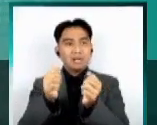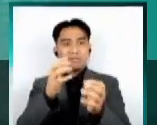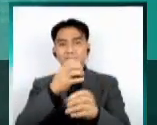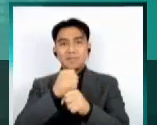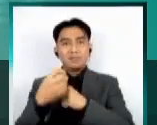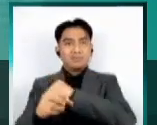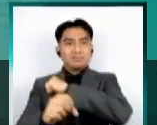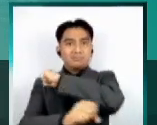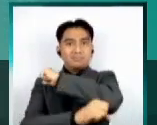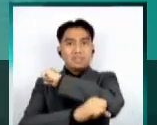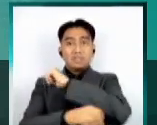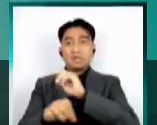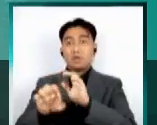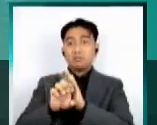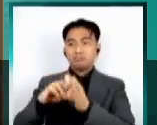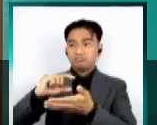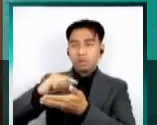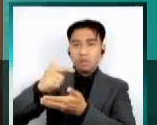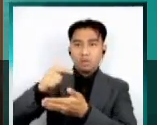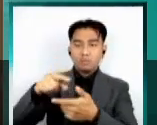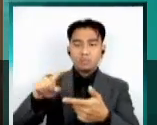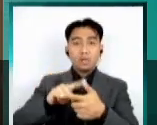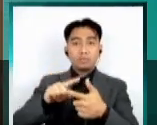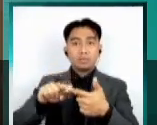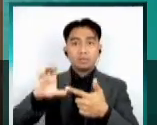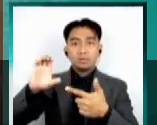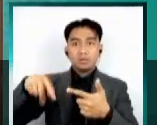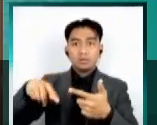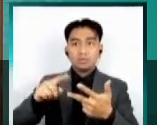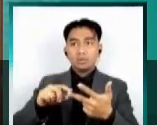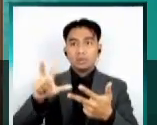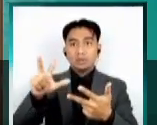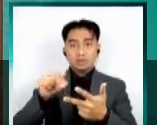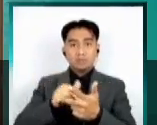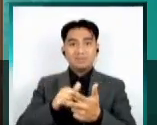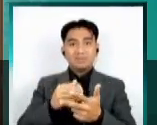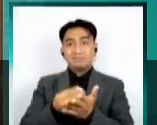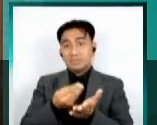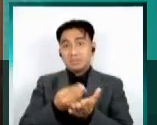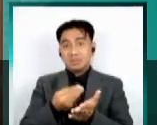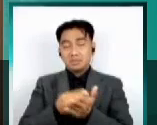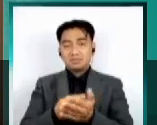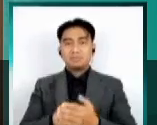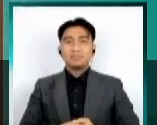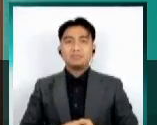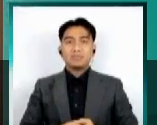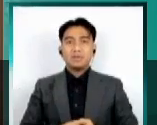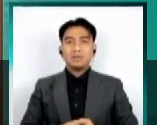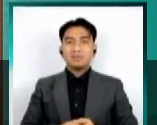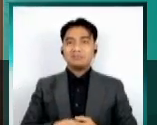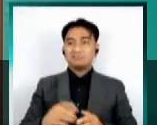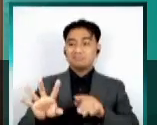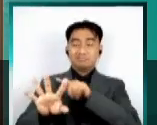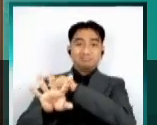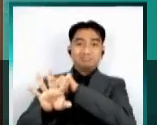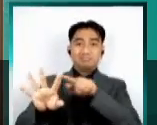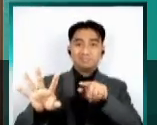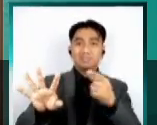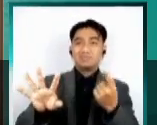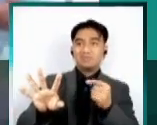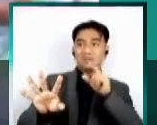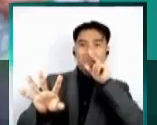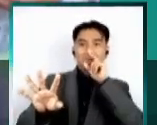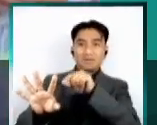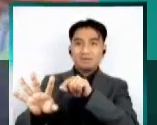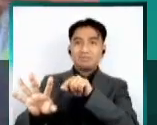2 mamahaling cellphone at 3,000 pisong barya. Agad na isinumbong sa barangay ang nangyari kaya may hinuling